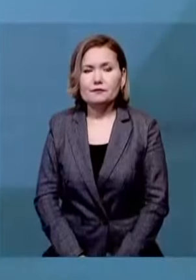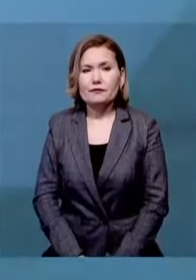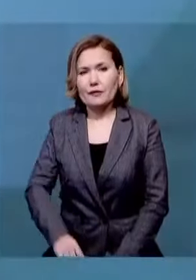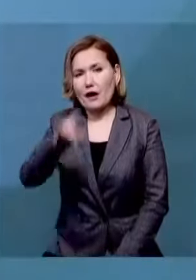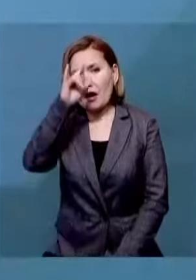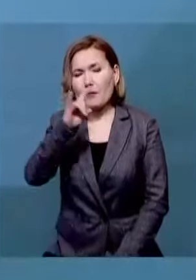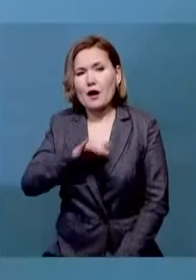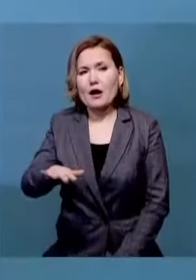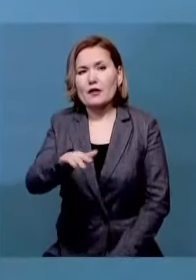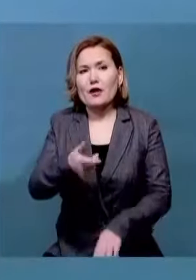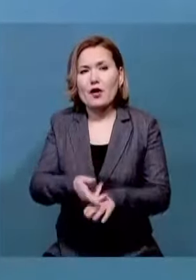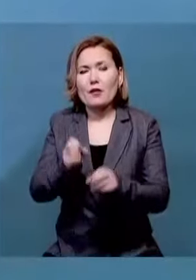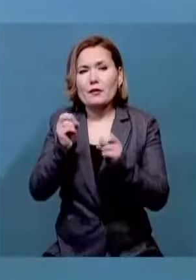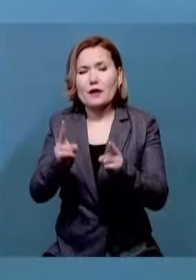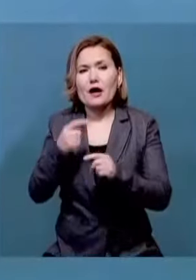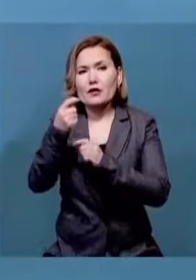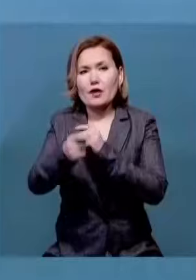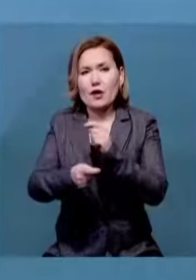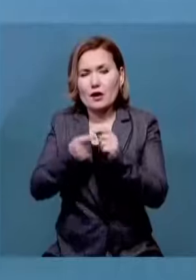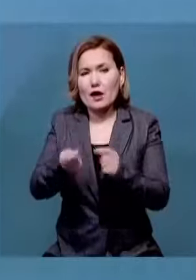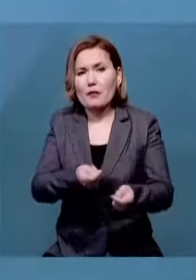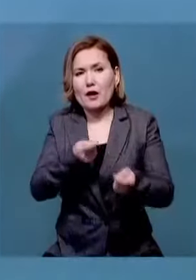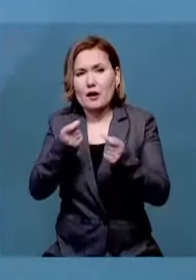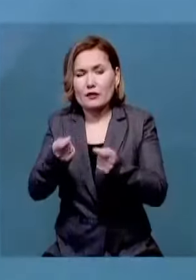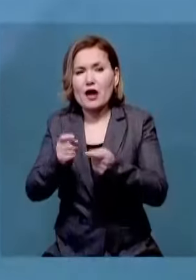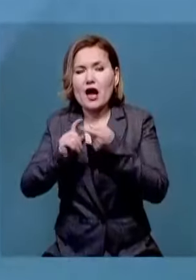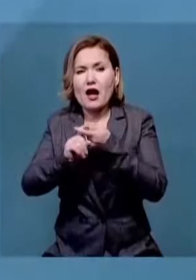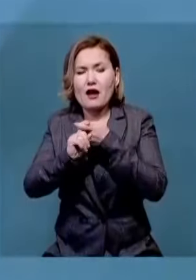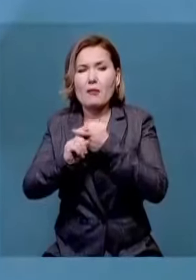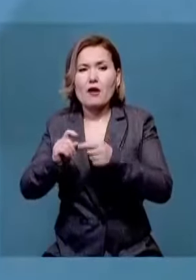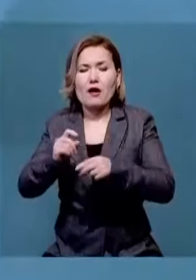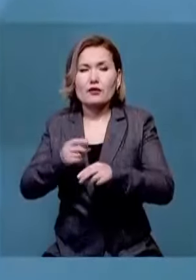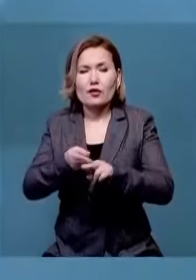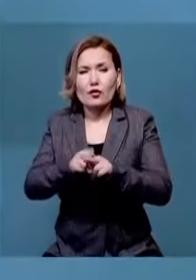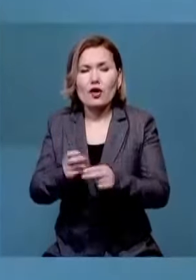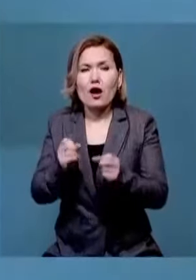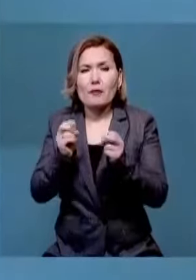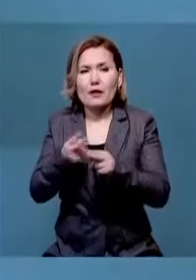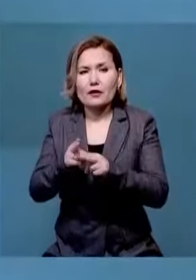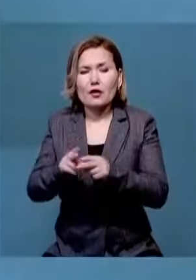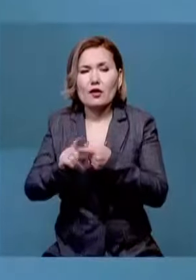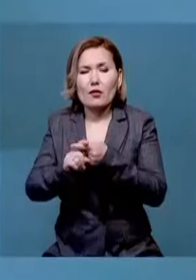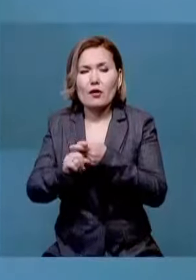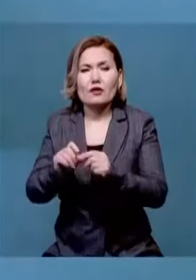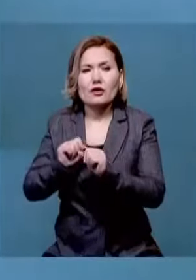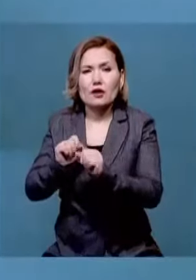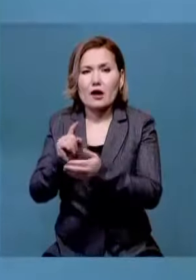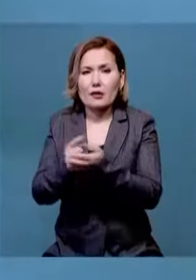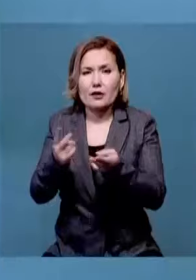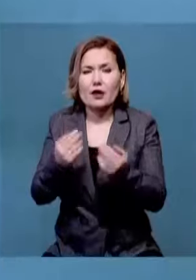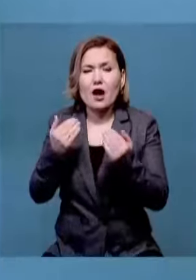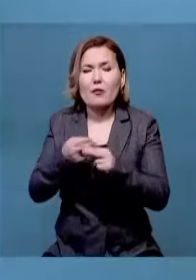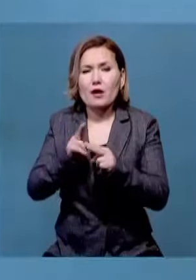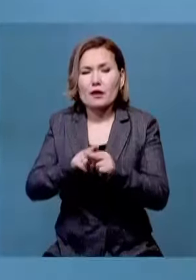Ел аумағына қауіпті тауарлардың кіріп кетуі, инфекциялық аурулардың сырттан келуімен оның таралуына тосқауыл қойылады.